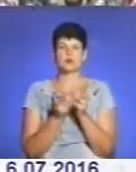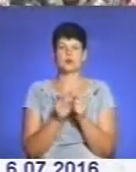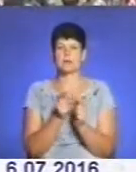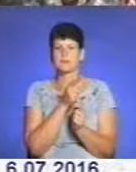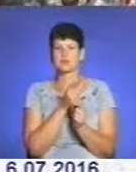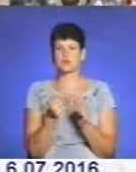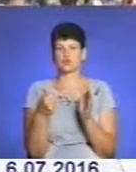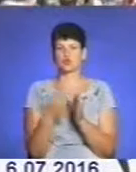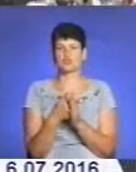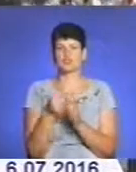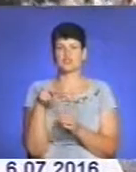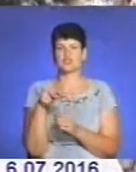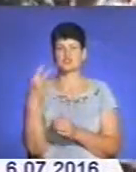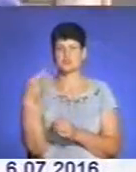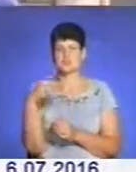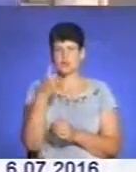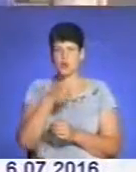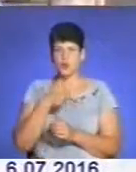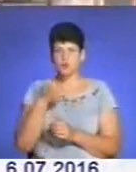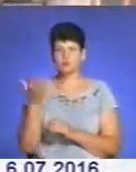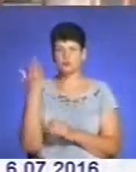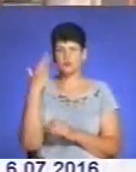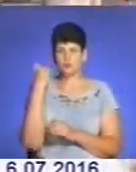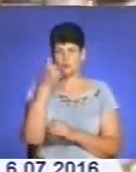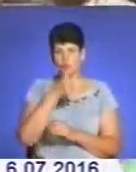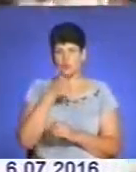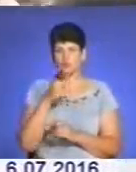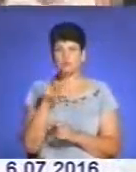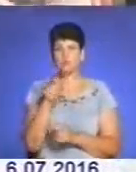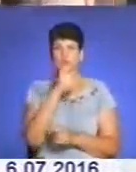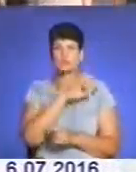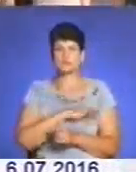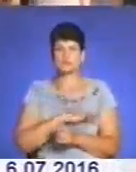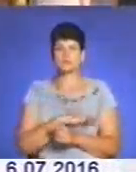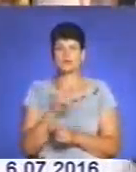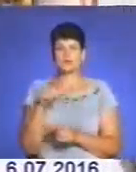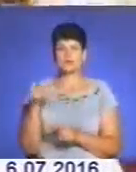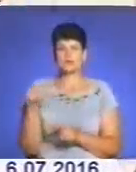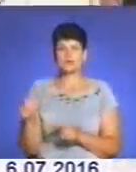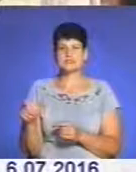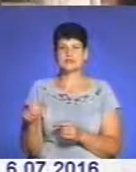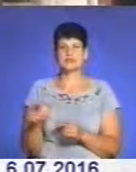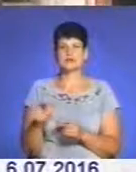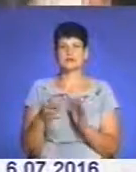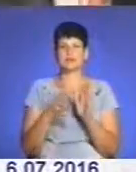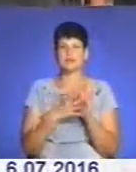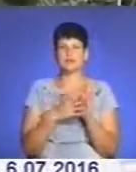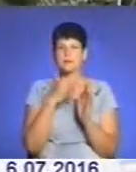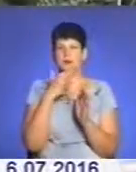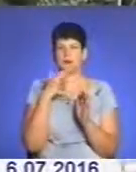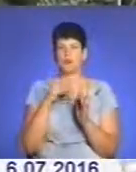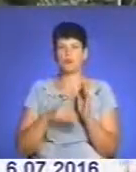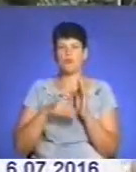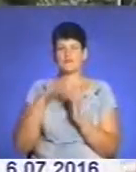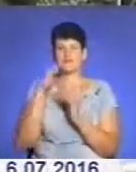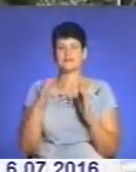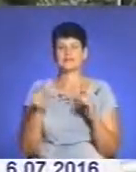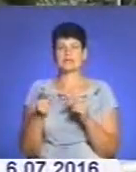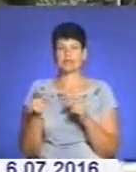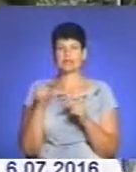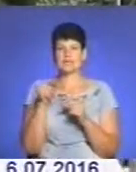до 2020 року. Минулоріч нею скористалися мешканці 9 багатоповерхівок Тернополя. На їх